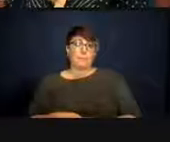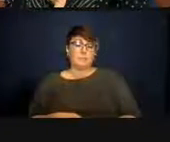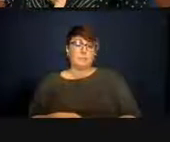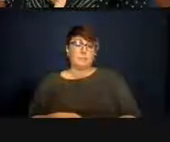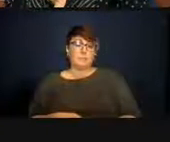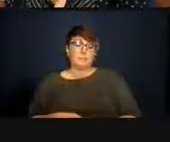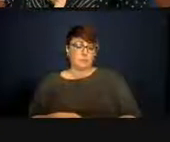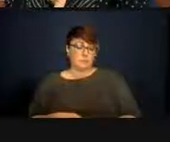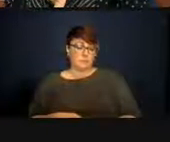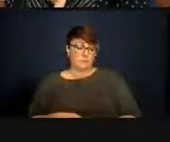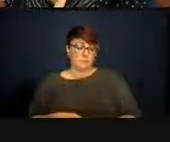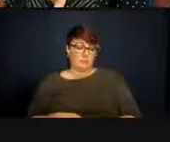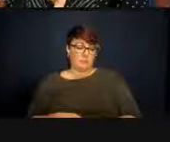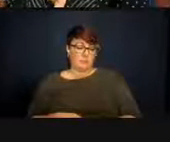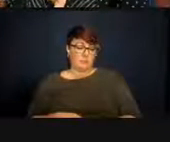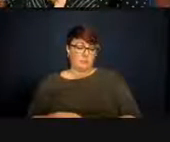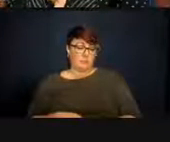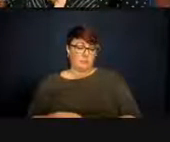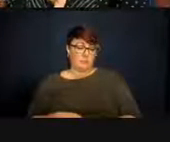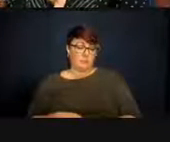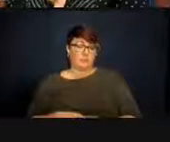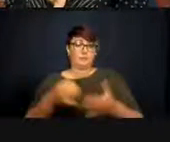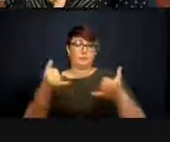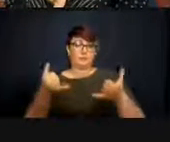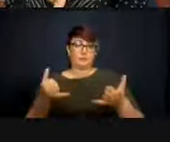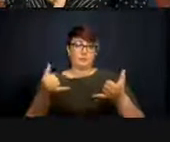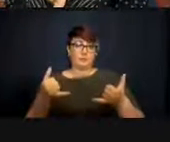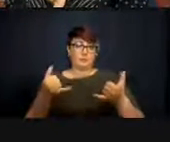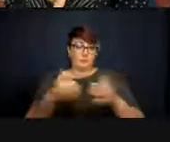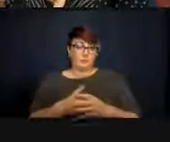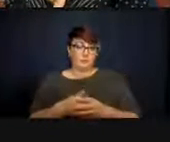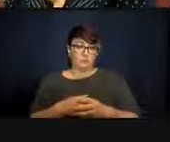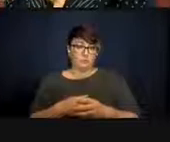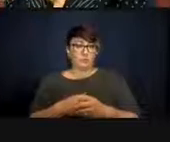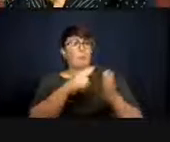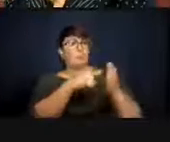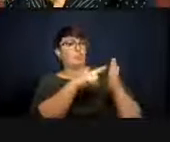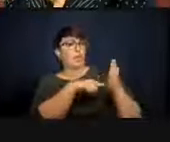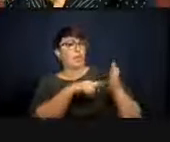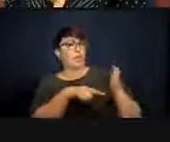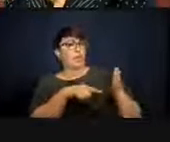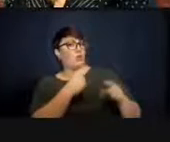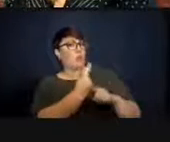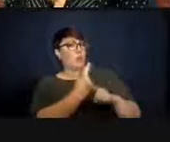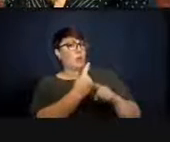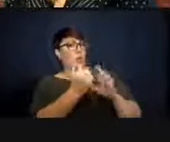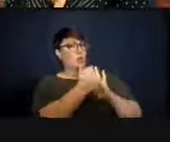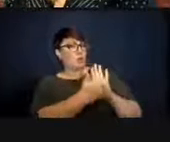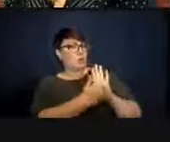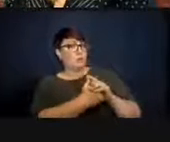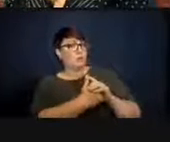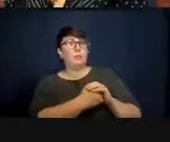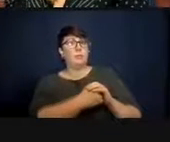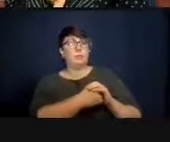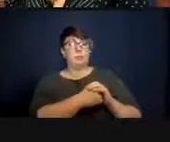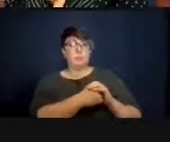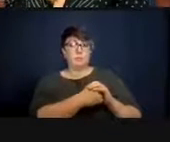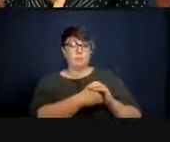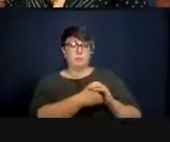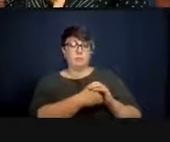حسنا، الآن أود أن أتأكد من أنني